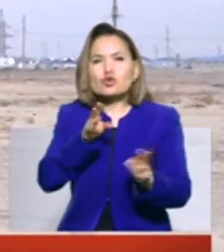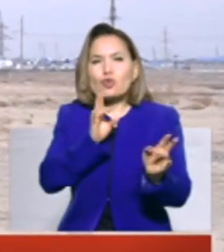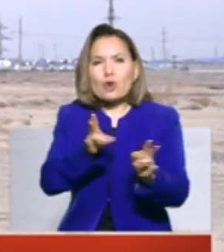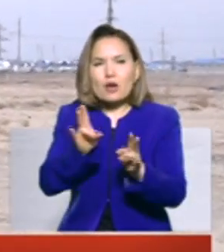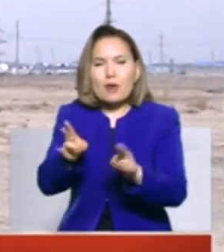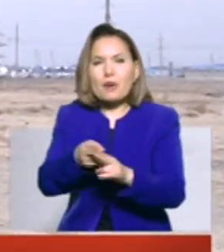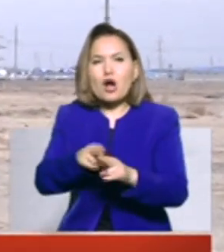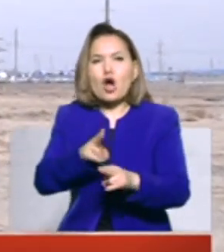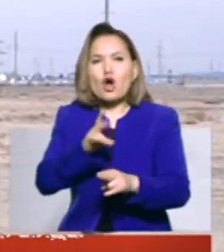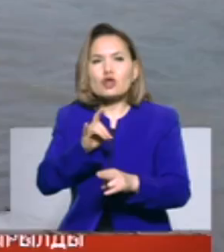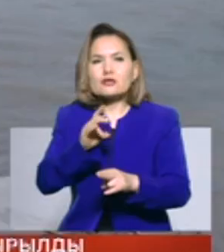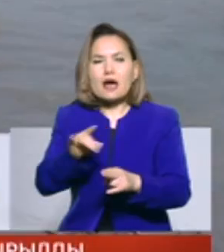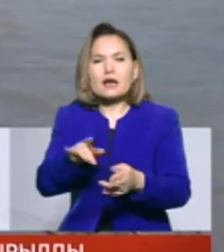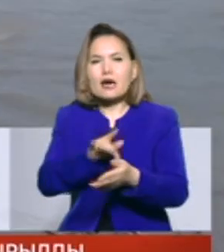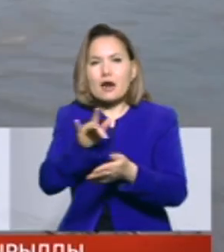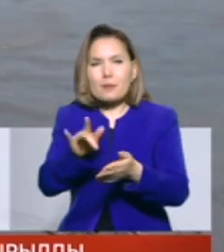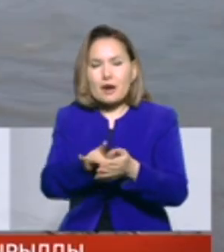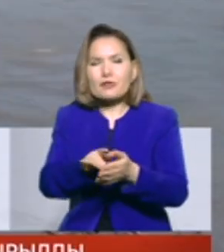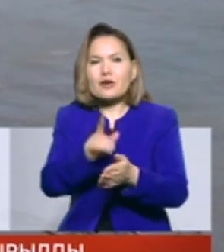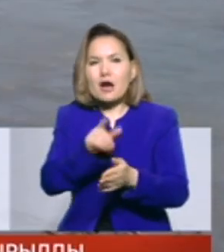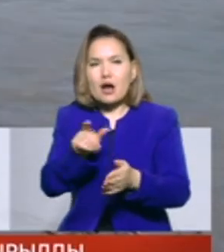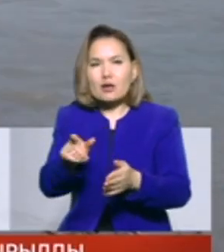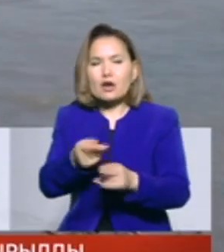шеккен құлсарлықтардың есеп шотына